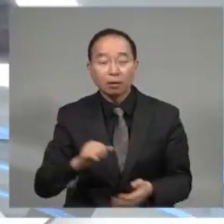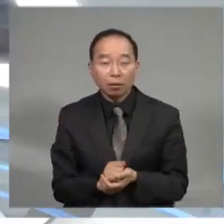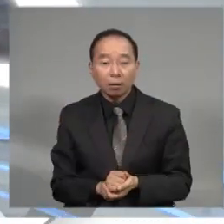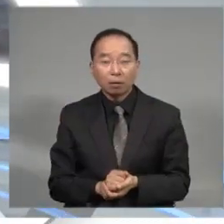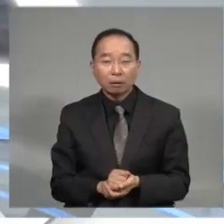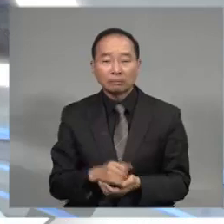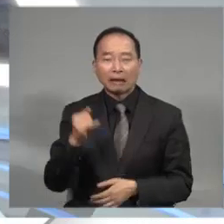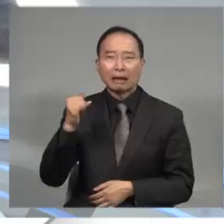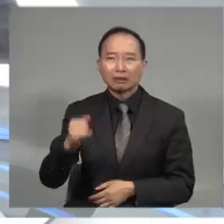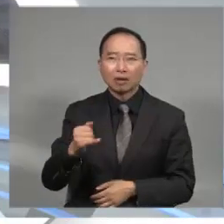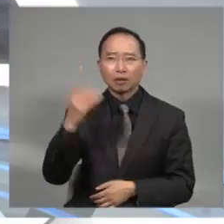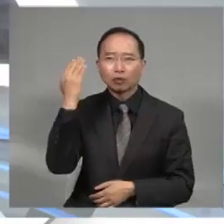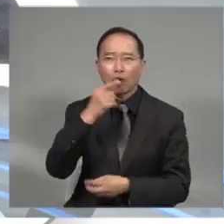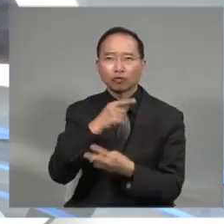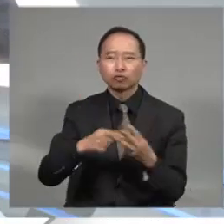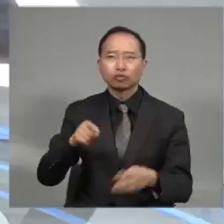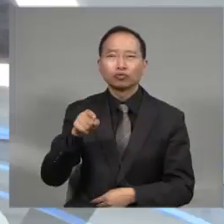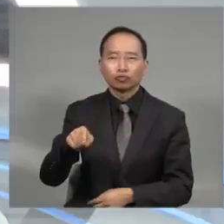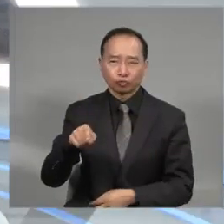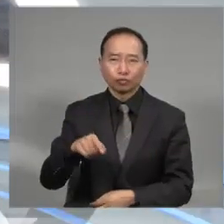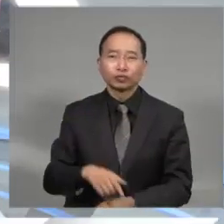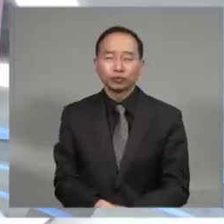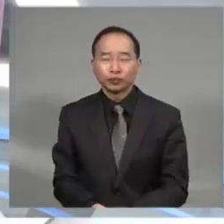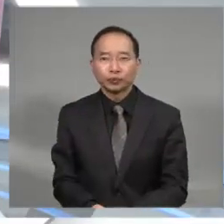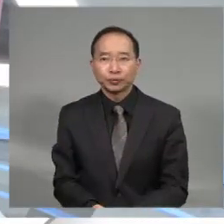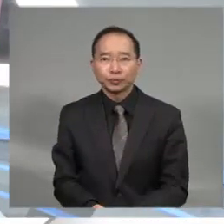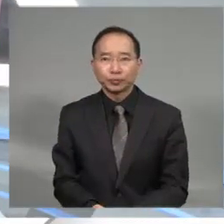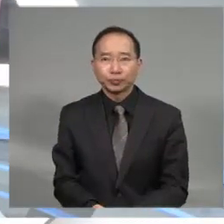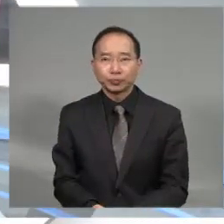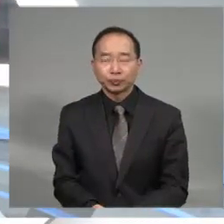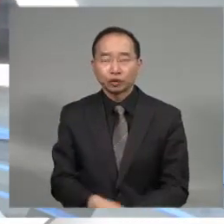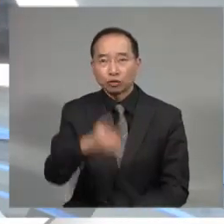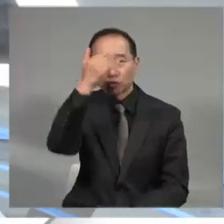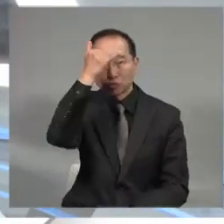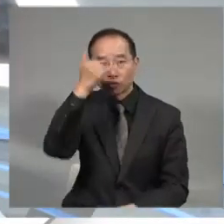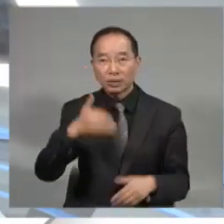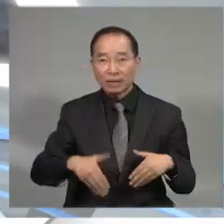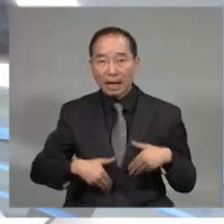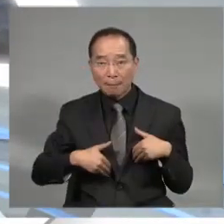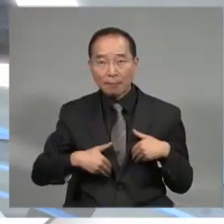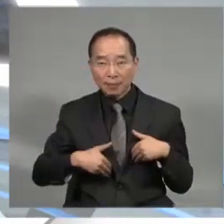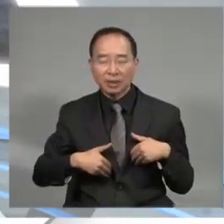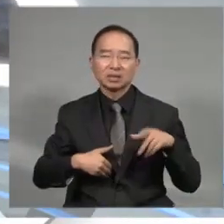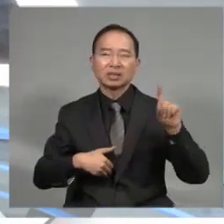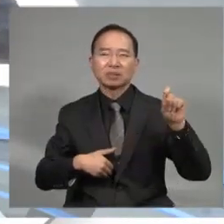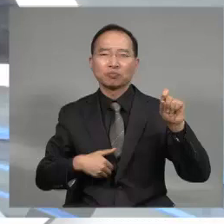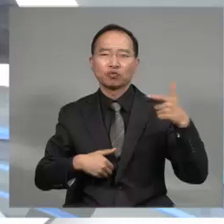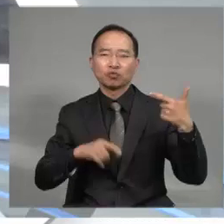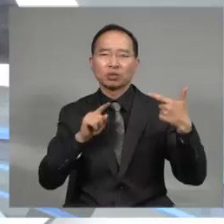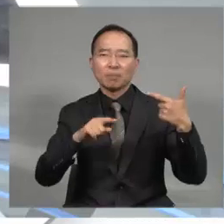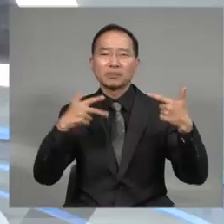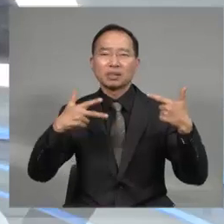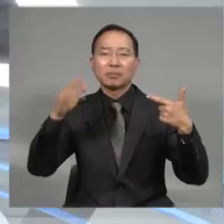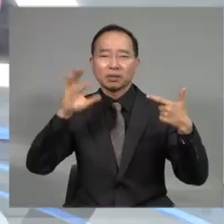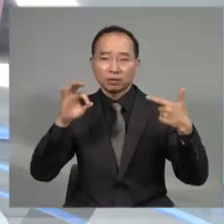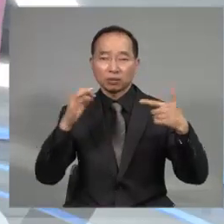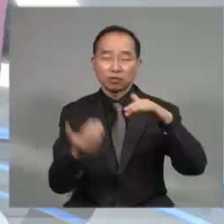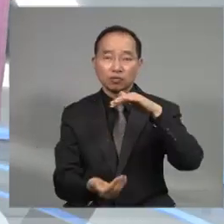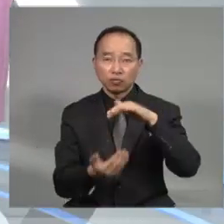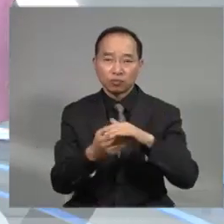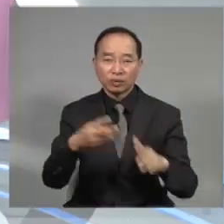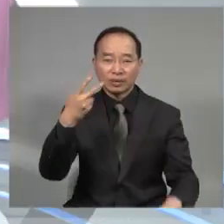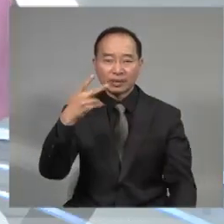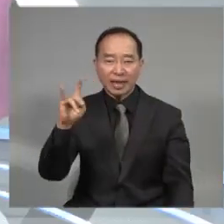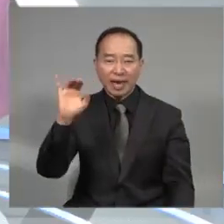청주시 청원구 나왔습니다. 다음 충청남도입니다. 16.7% 기록하고 있고요. 최고는